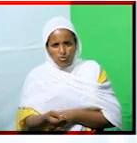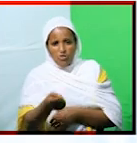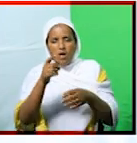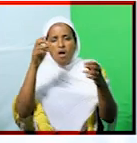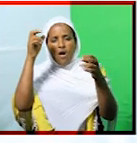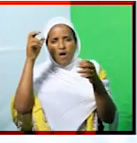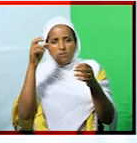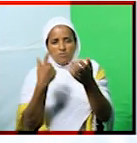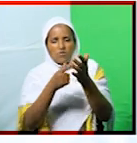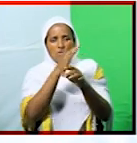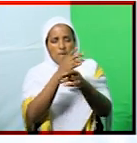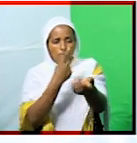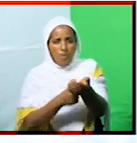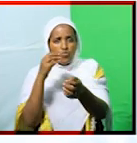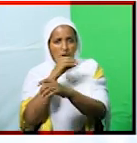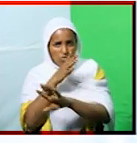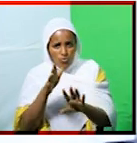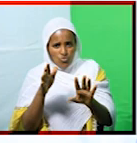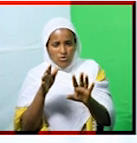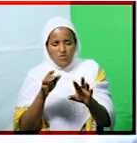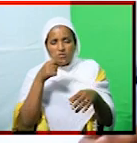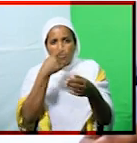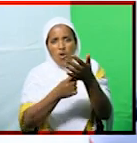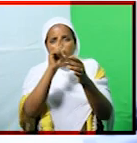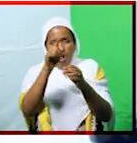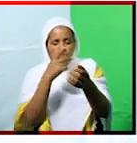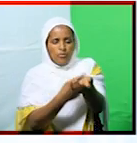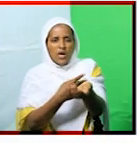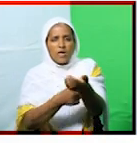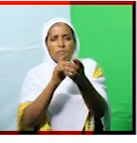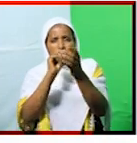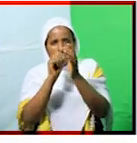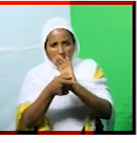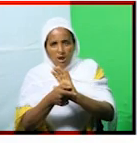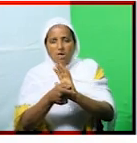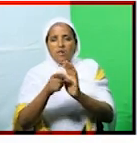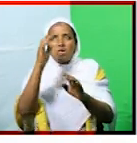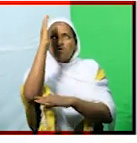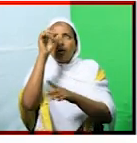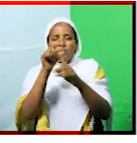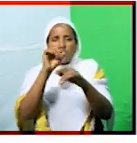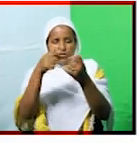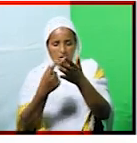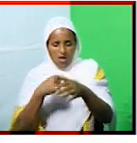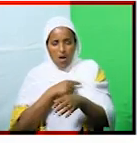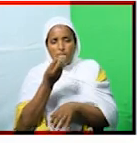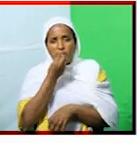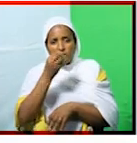አውሬ የጫረውን በጉን አትብሉት የተባለው አንዱ በበግ የሚመሰለው የእግዚአብሔር ቃል ስለሆነ መስዋዕታችን ለእኛ ምግባችንም